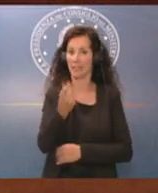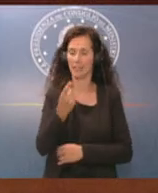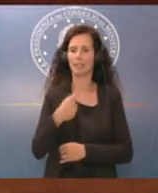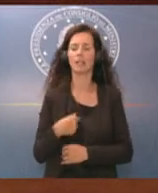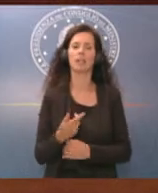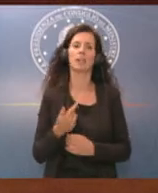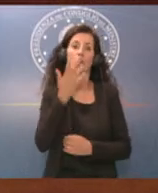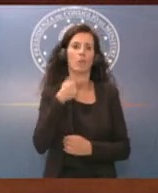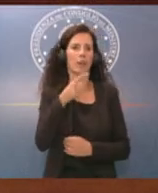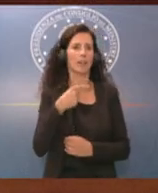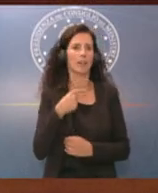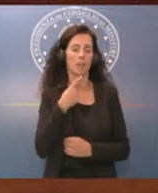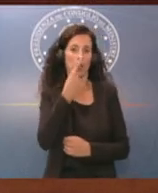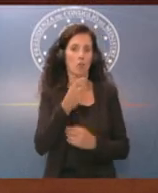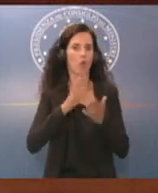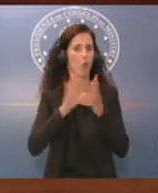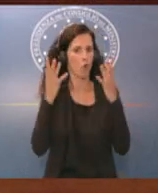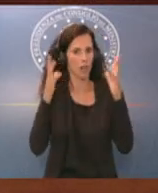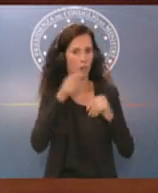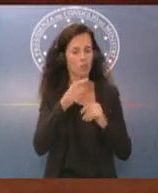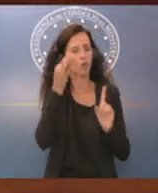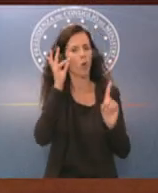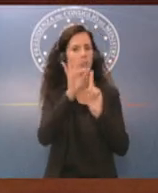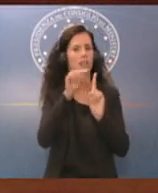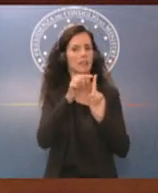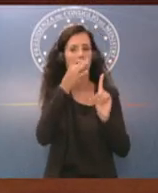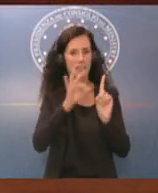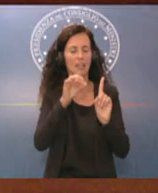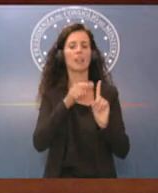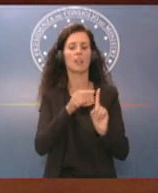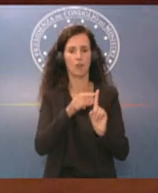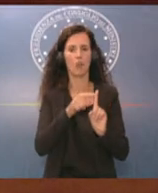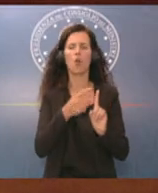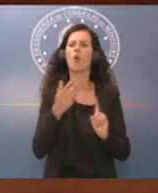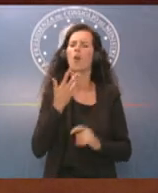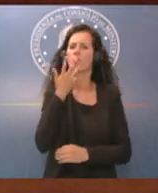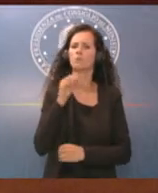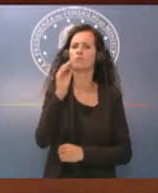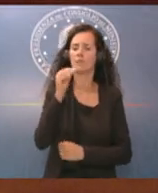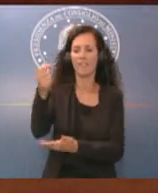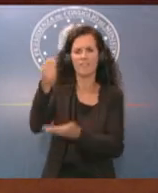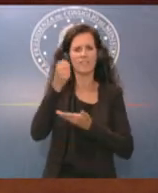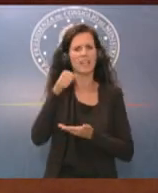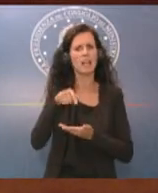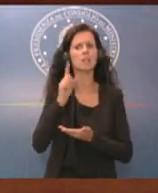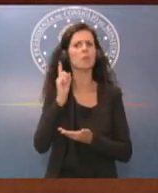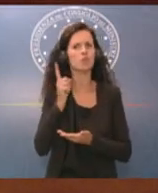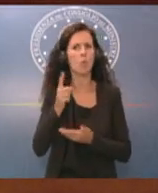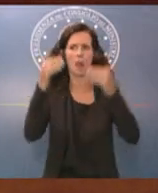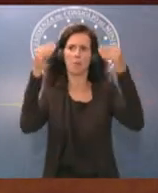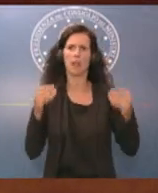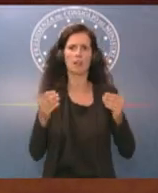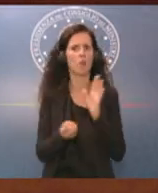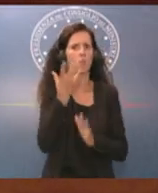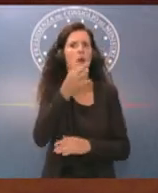congratulazioni per questo obiettivo raggiunto. Volevo chiedere appunto con quale finanziamento è stata realizzata la piattaforma. Avete parlato